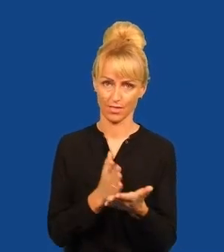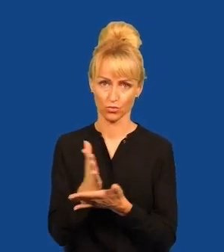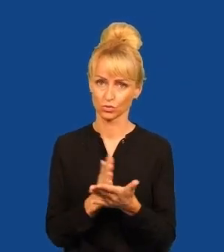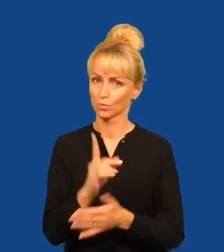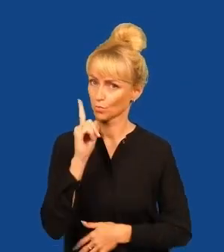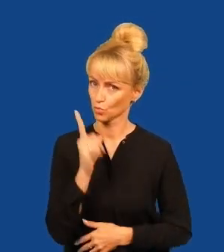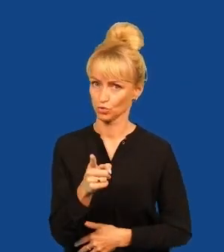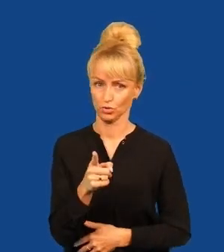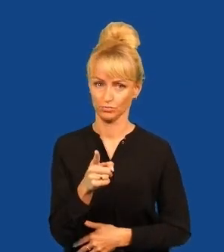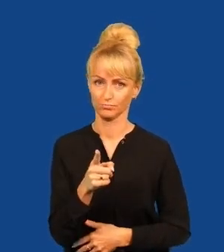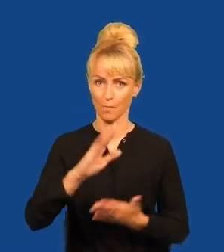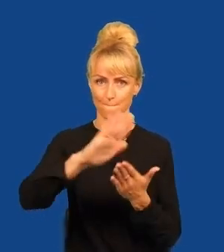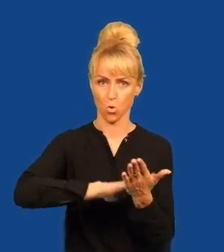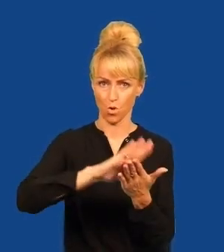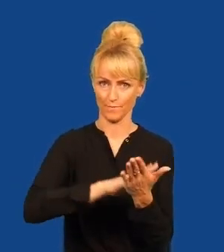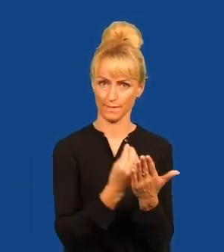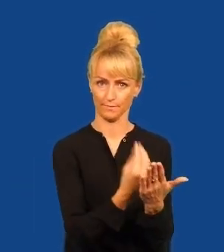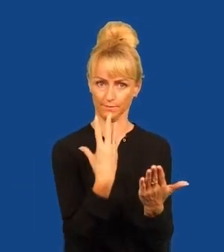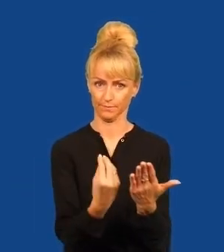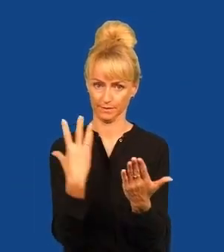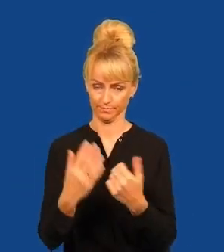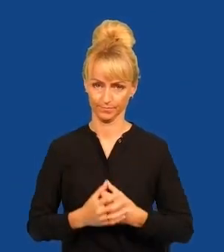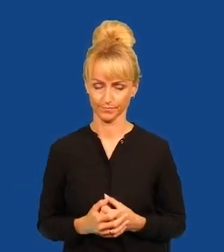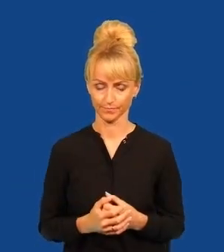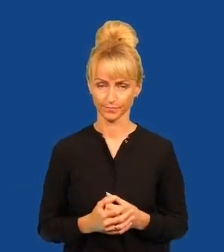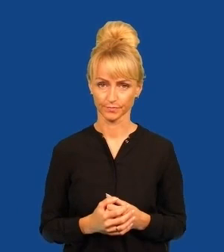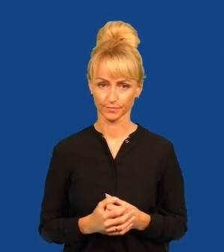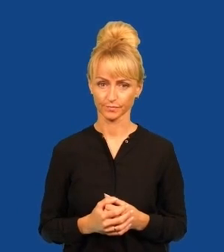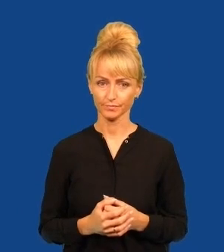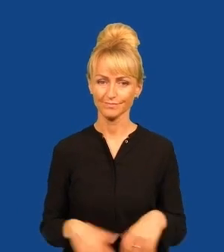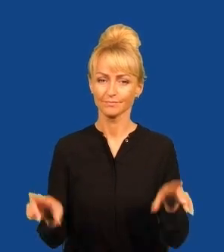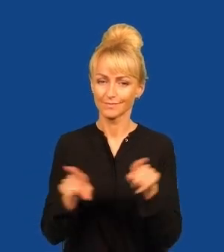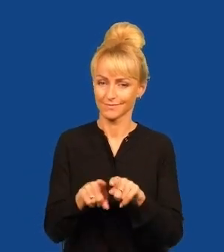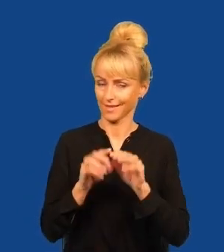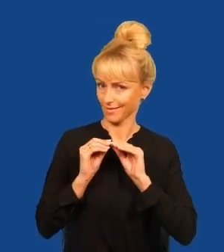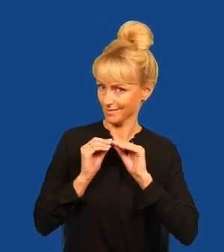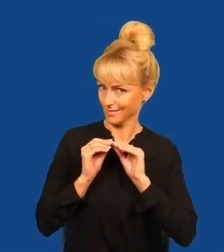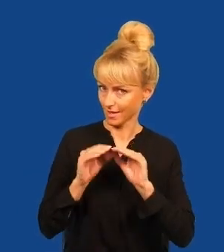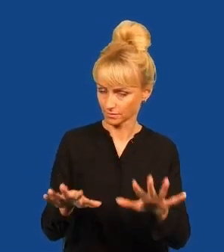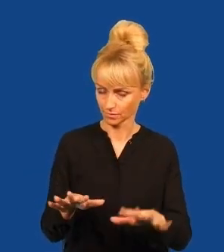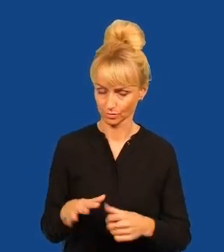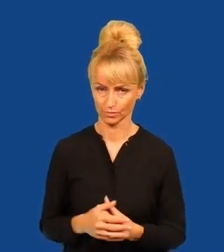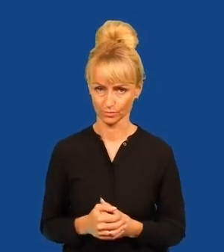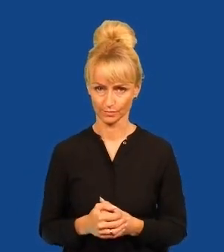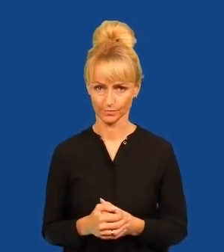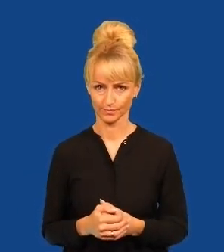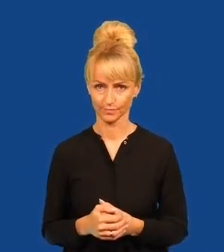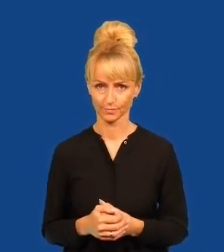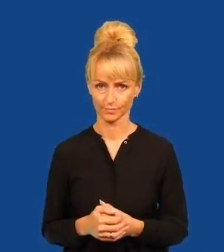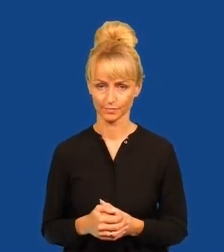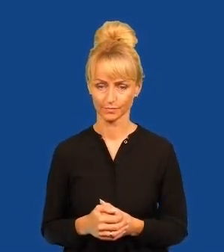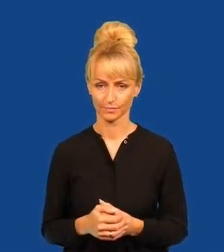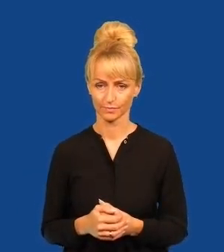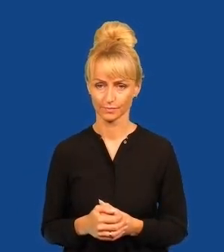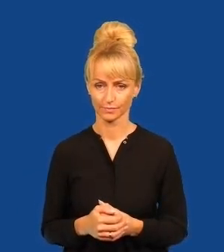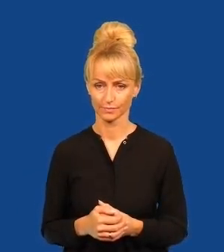być widoczna na pulpicie. Podsumuję tą drugą część. Transparentność, czyli tak naprawdę